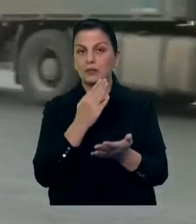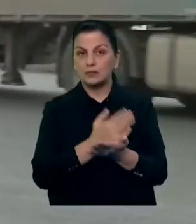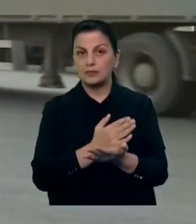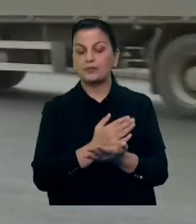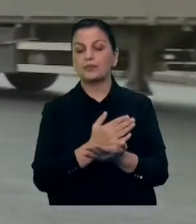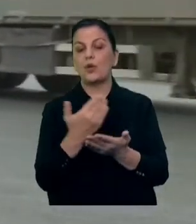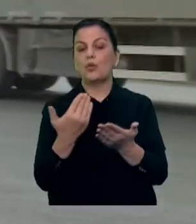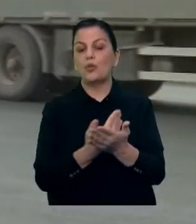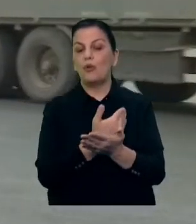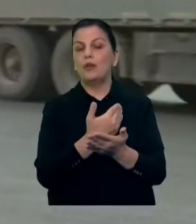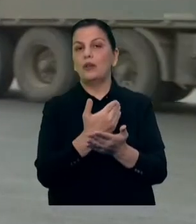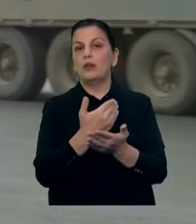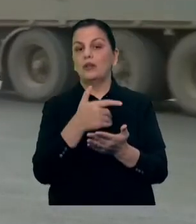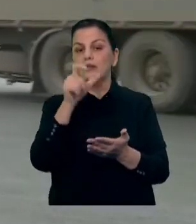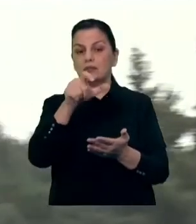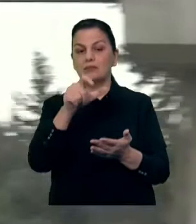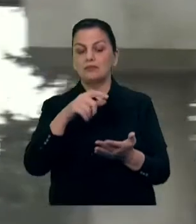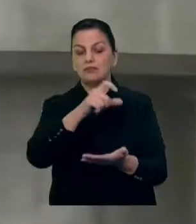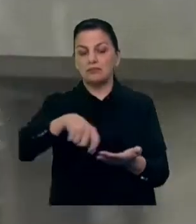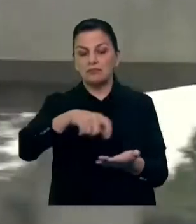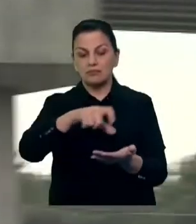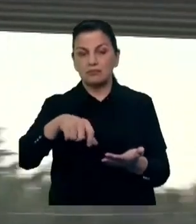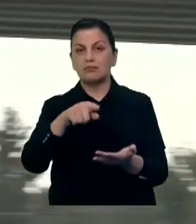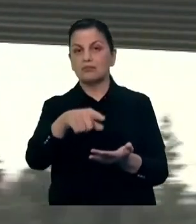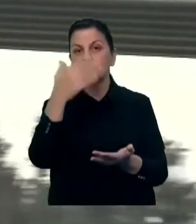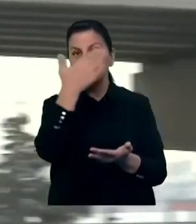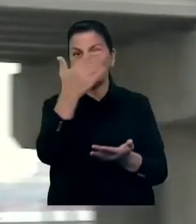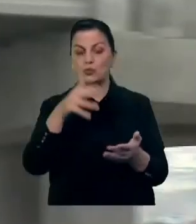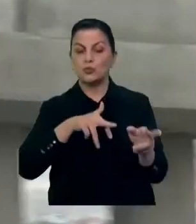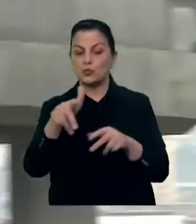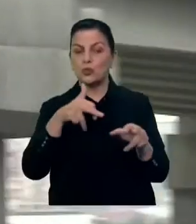piyada səkiləri də vətəndaşların ixtiyarına veriləcək. Bundan başqa,